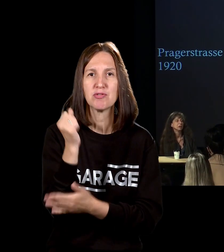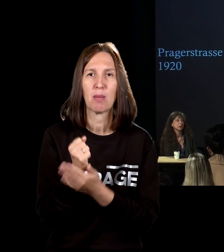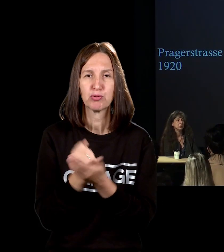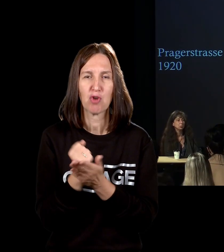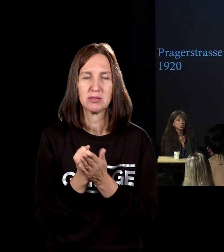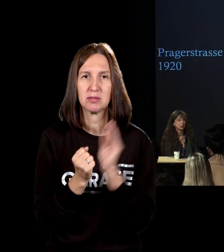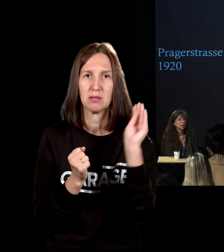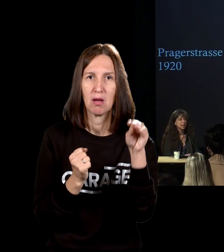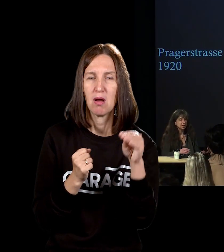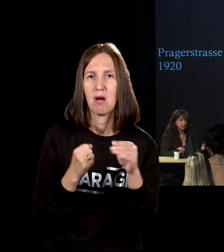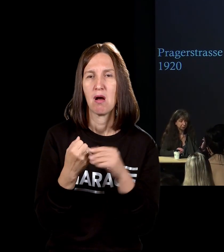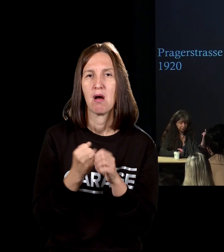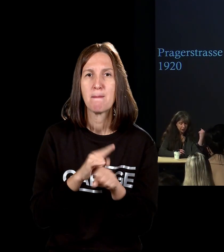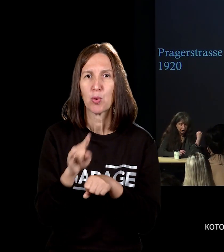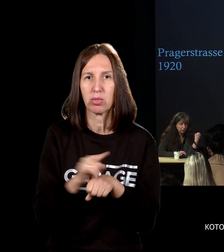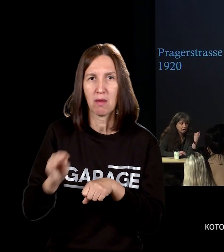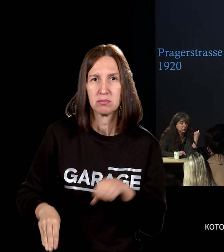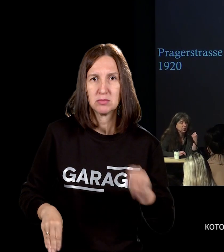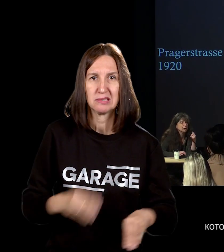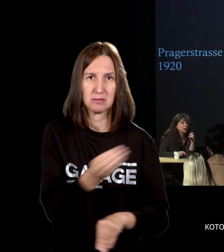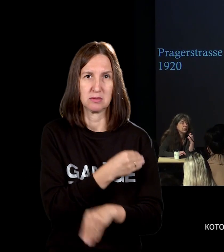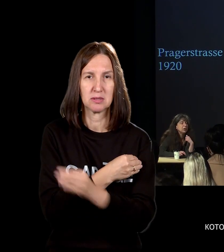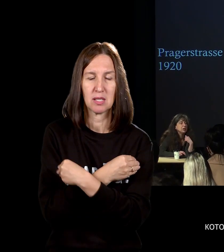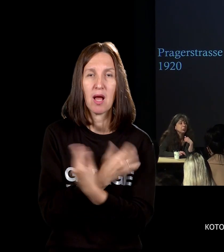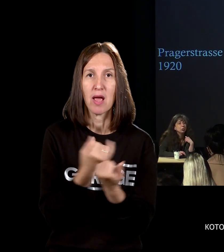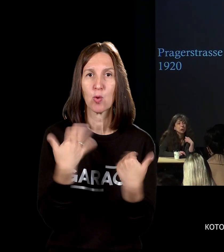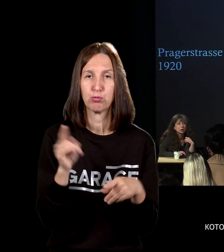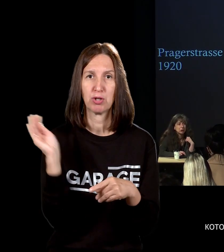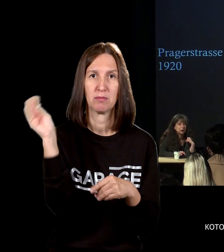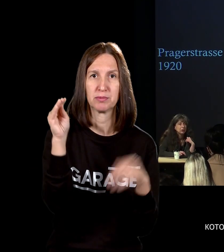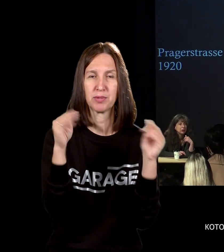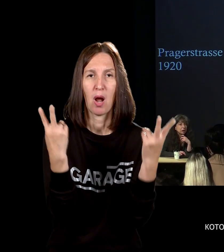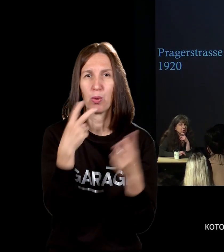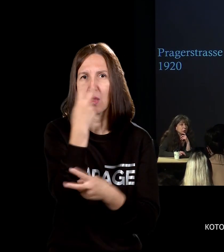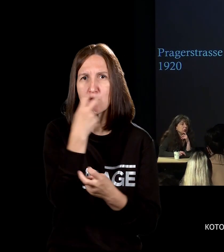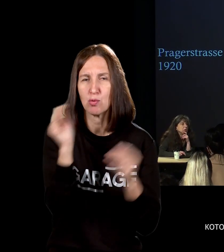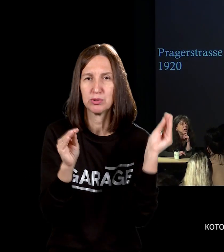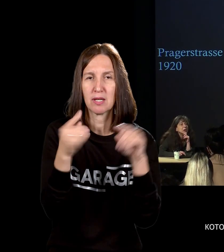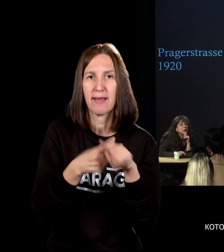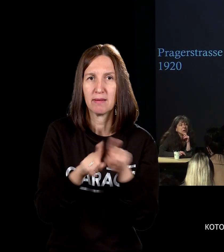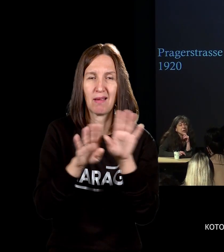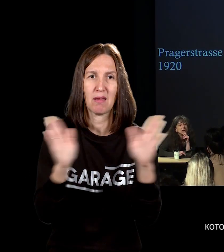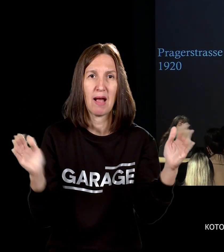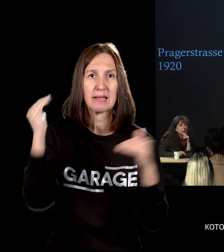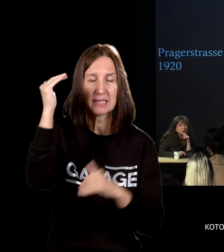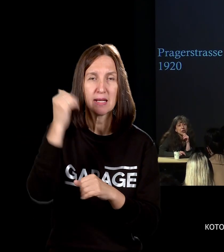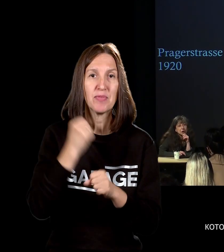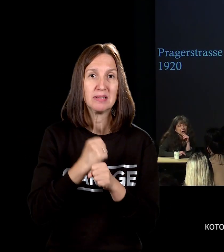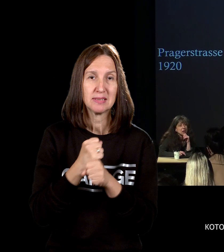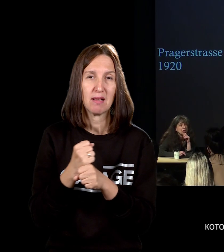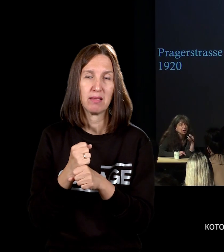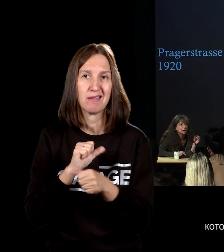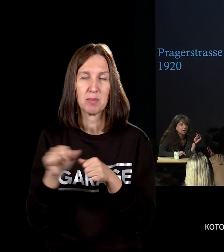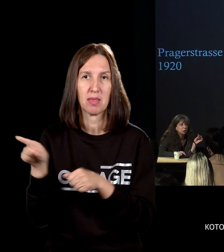состоит из мусора. И как бы это одни из немногих картин Дикса, которые действительно сделаны в технике